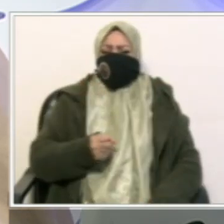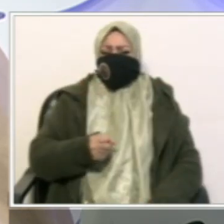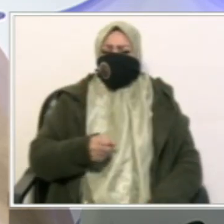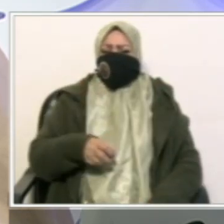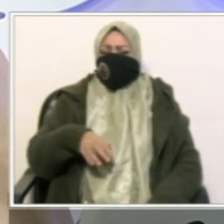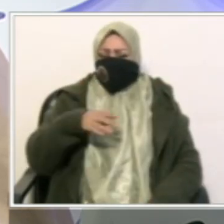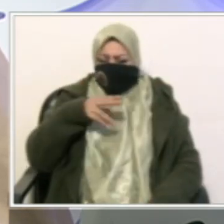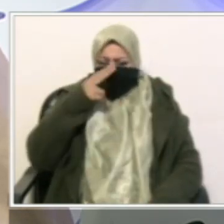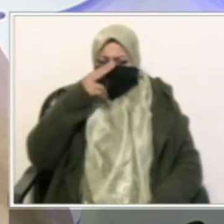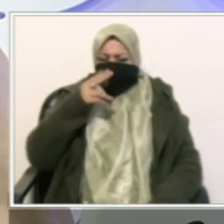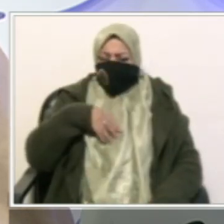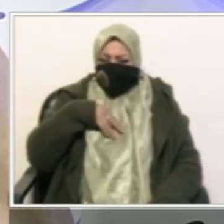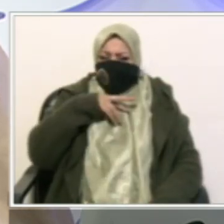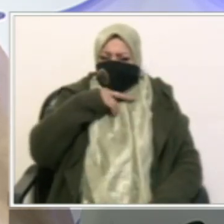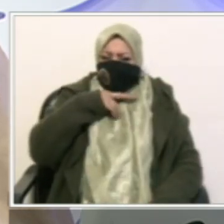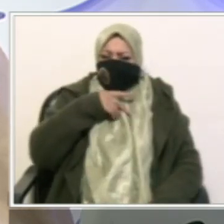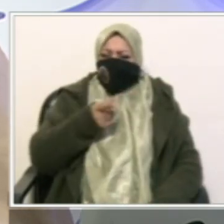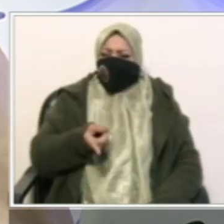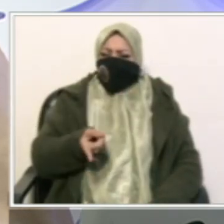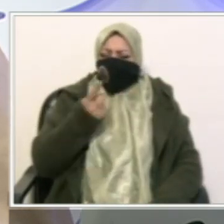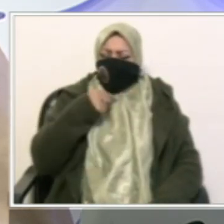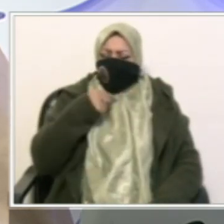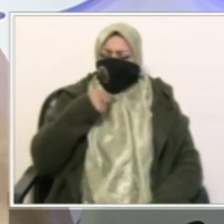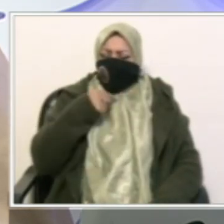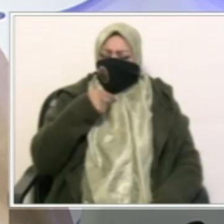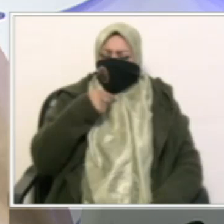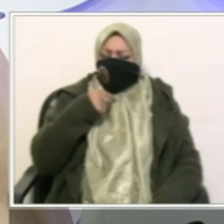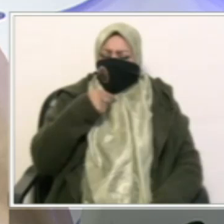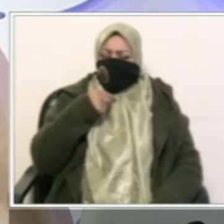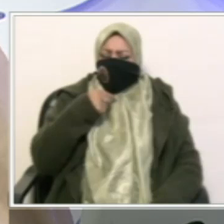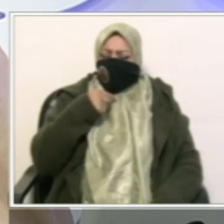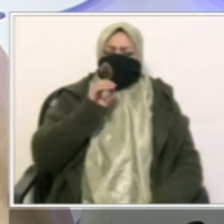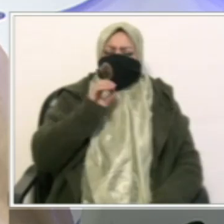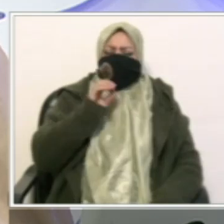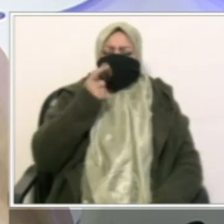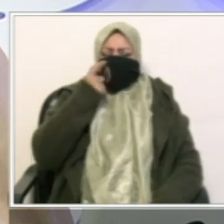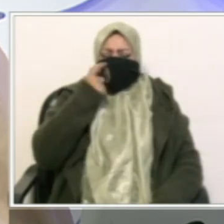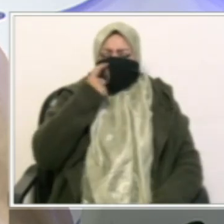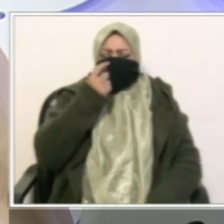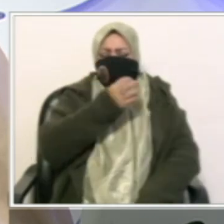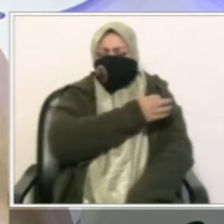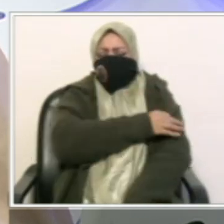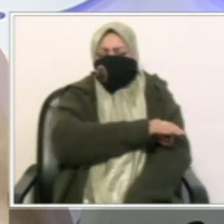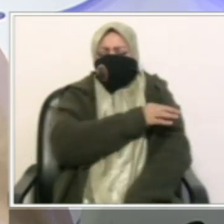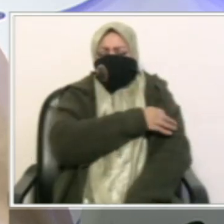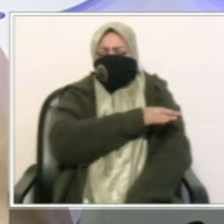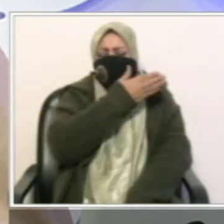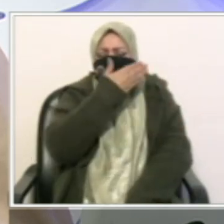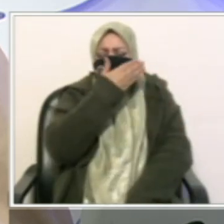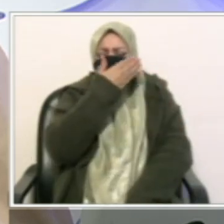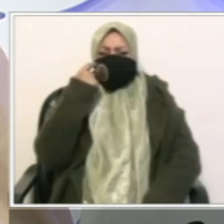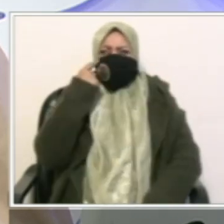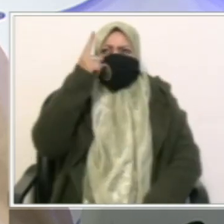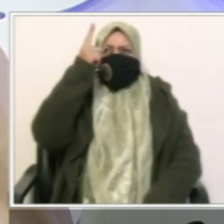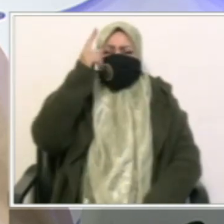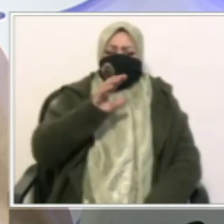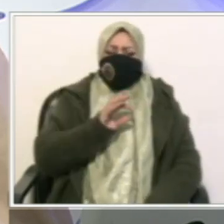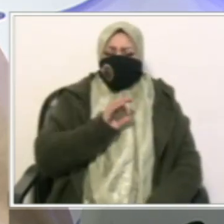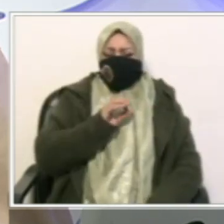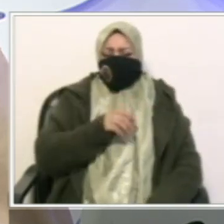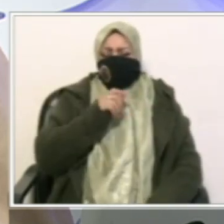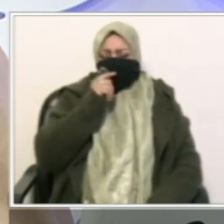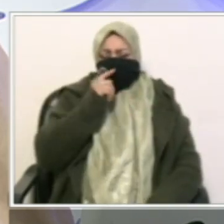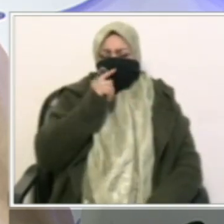عز وجل يختبرنا ويقيم علينا في الشواهد والامتحانات، والله عز وجل لا يعجزه شيء في الأرض ولا في